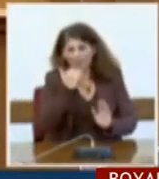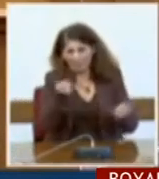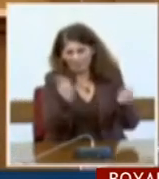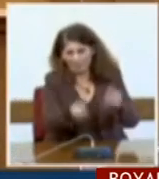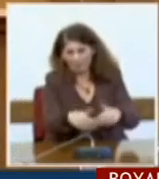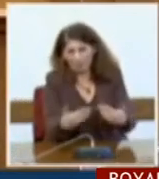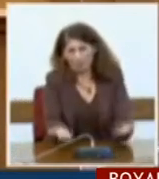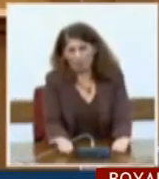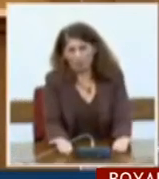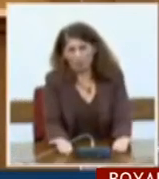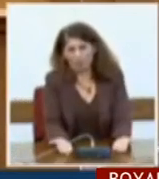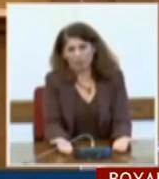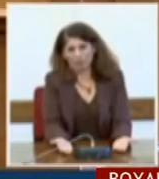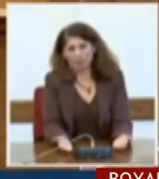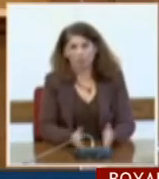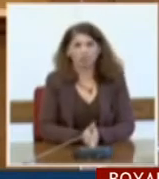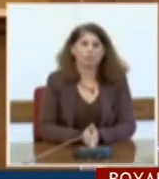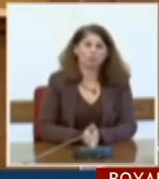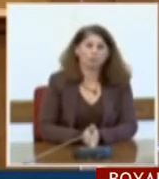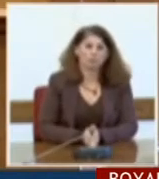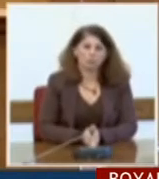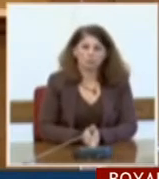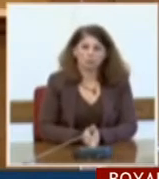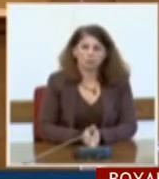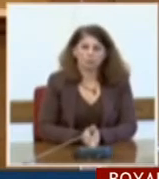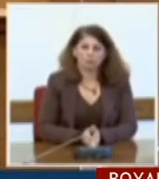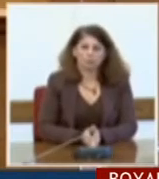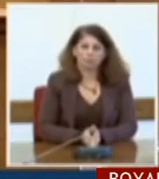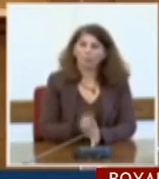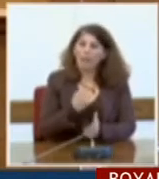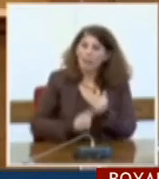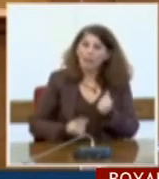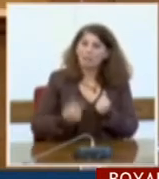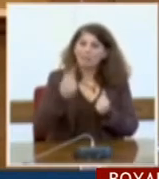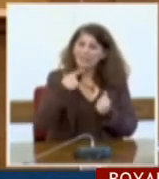Γιατί εκτός από έλλειψη κατανόησης και προχειρότητα